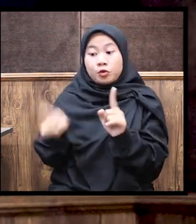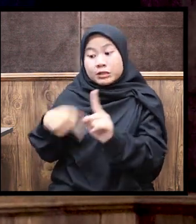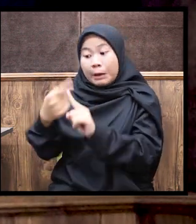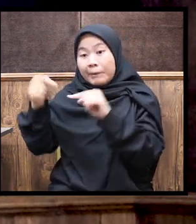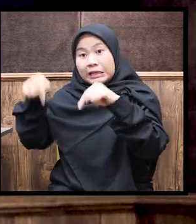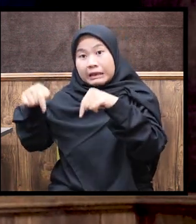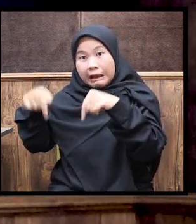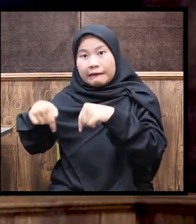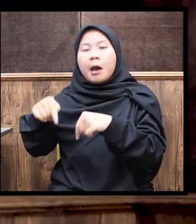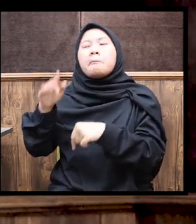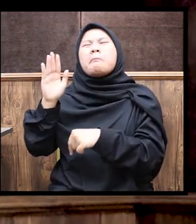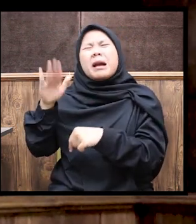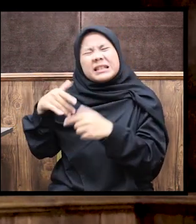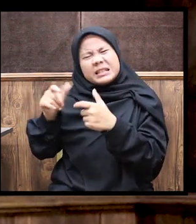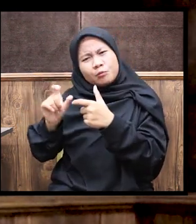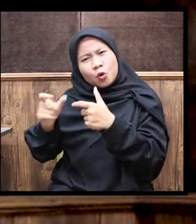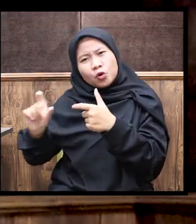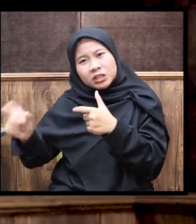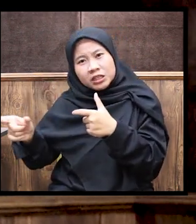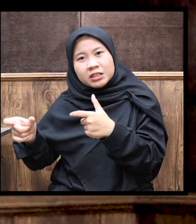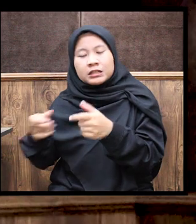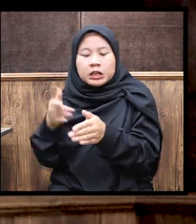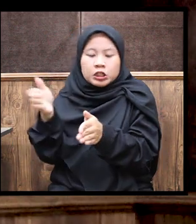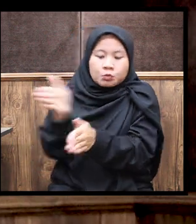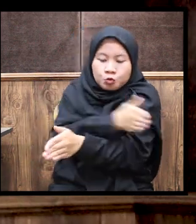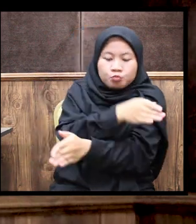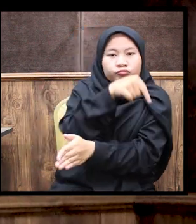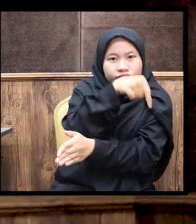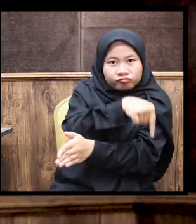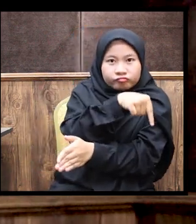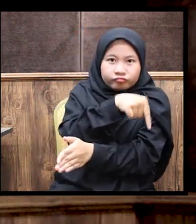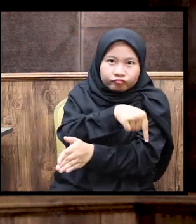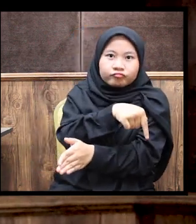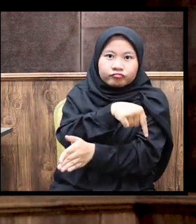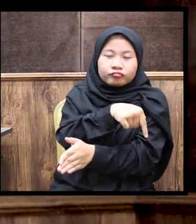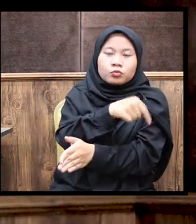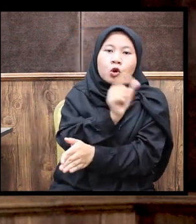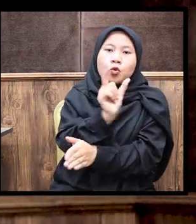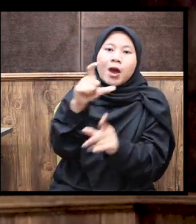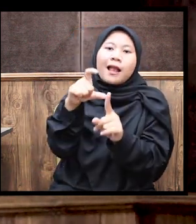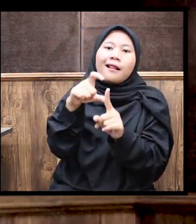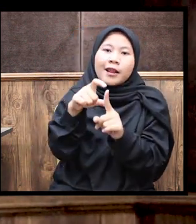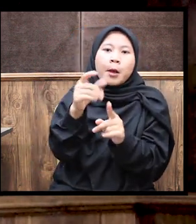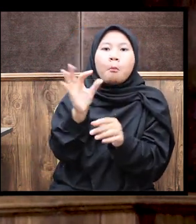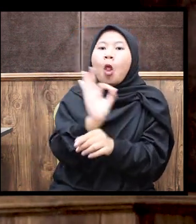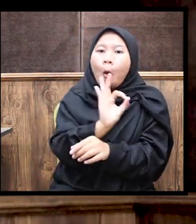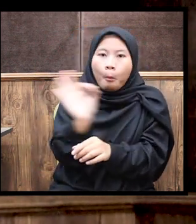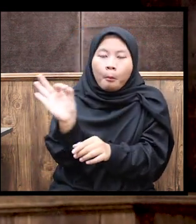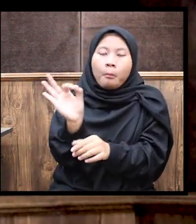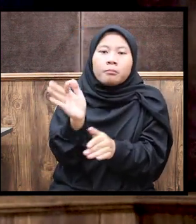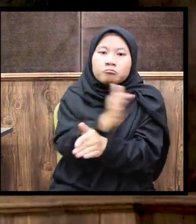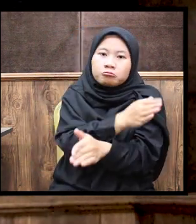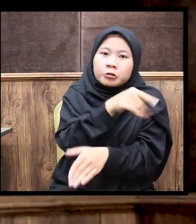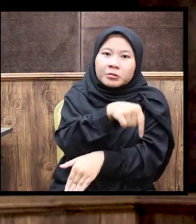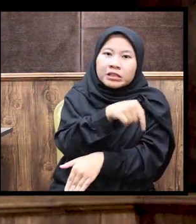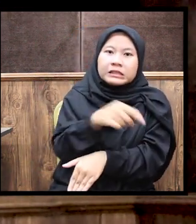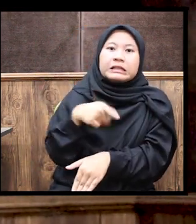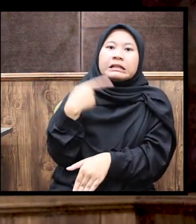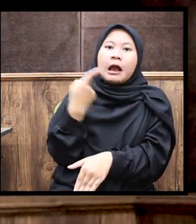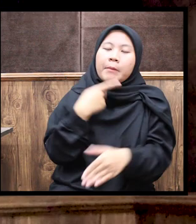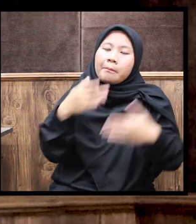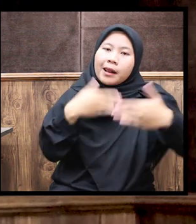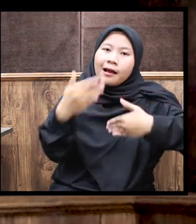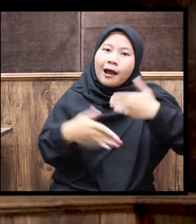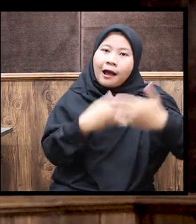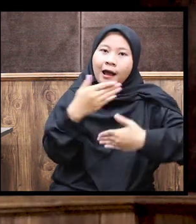berproses walaupun sebelumnya sebelum ada unit lainan disabilitas pun sebenarnya kami Sebagai penyelenggara ketenang kerjaan